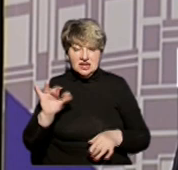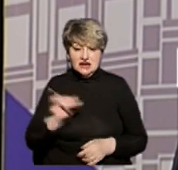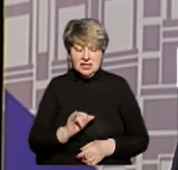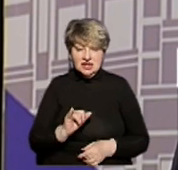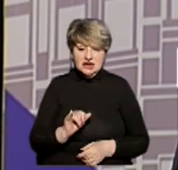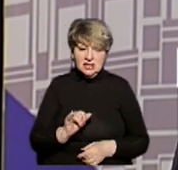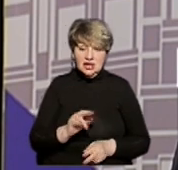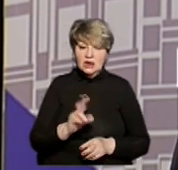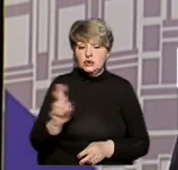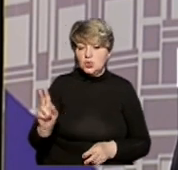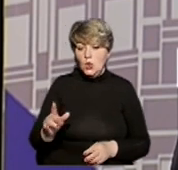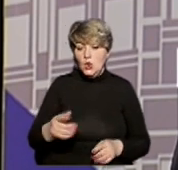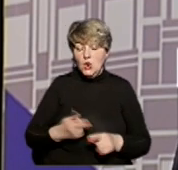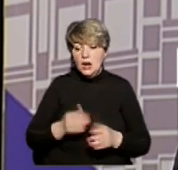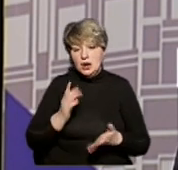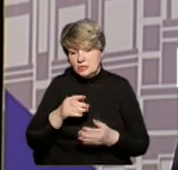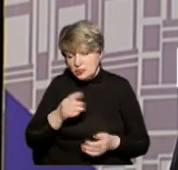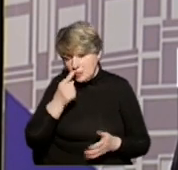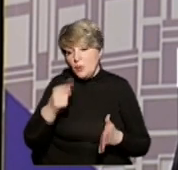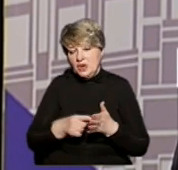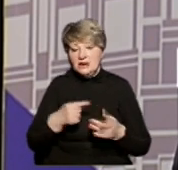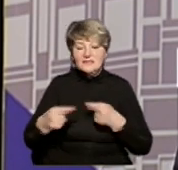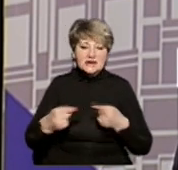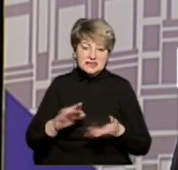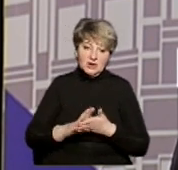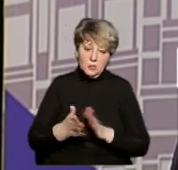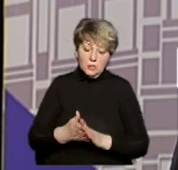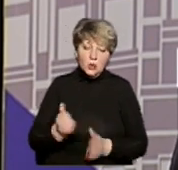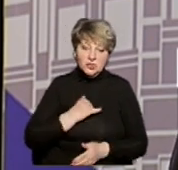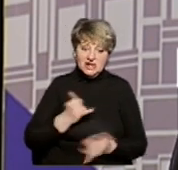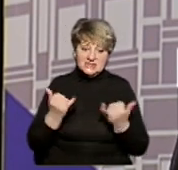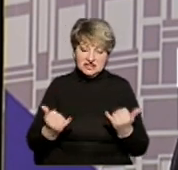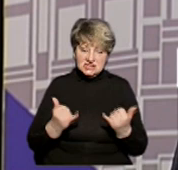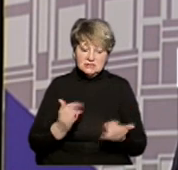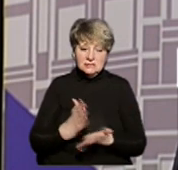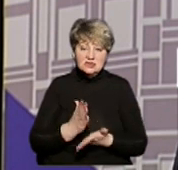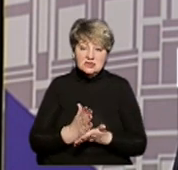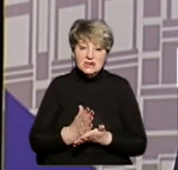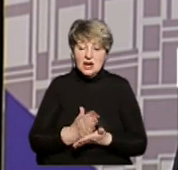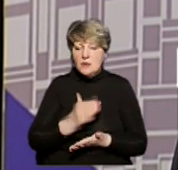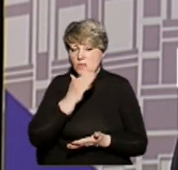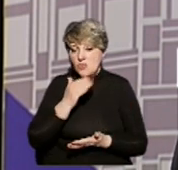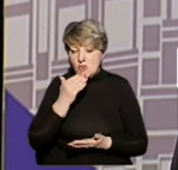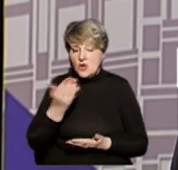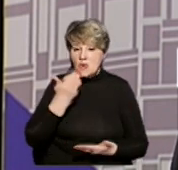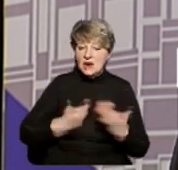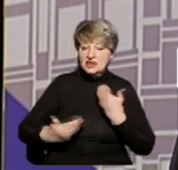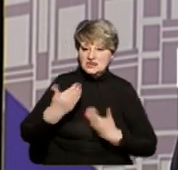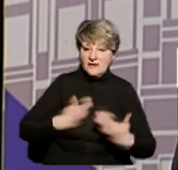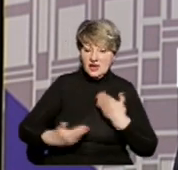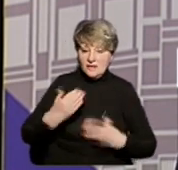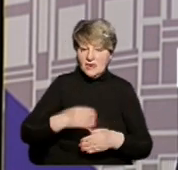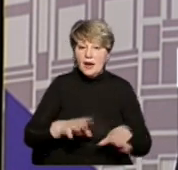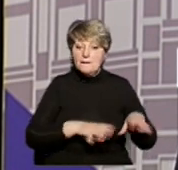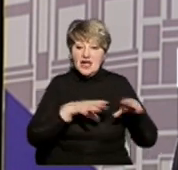що звільнилися люди, в них різні обставини. В нас на сьогодні ми маємо десятки звернень педагогічних працівників з